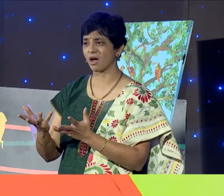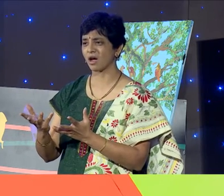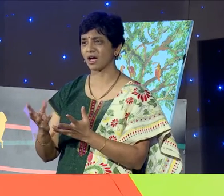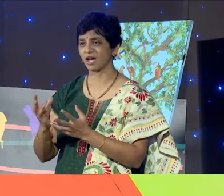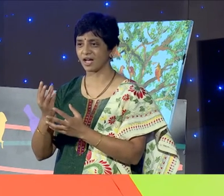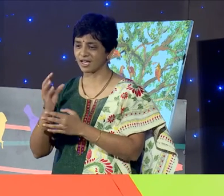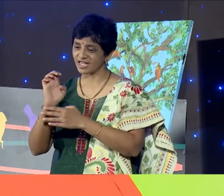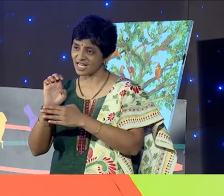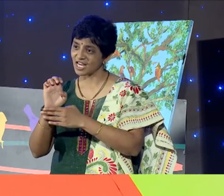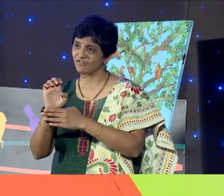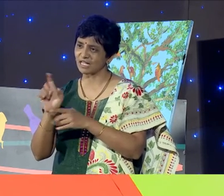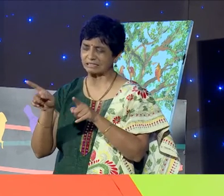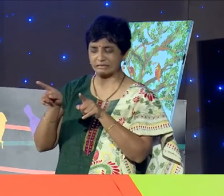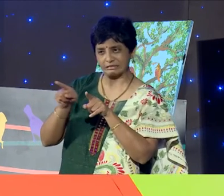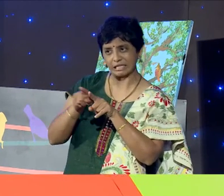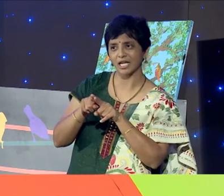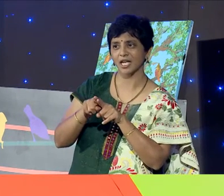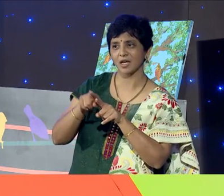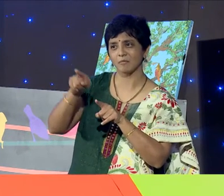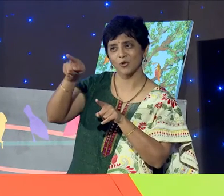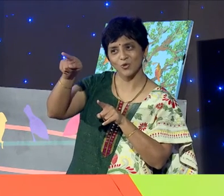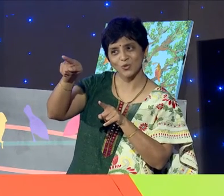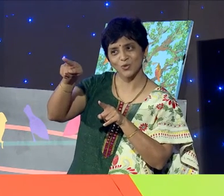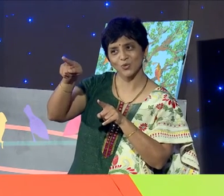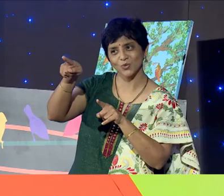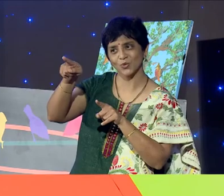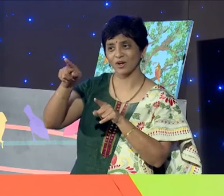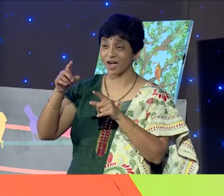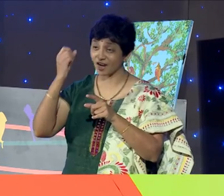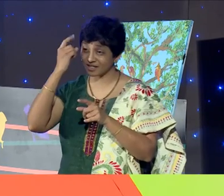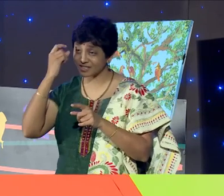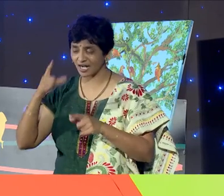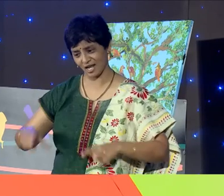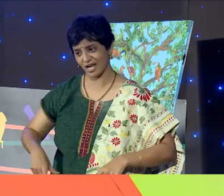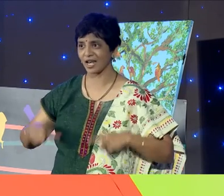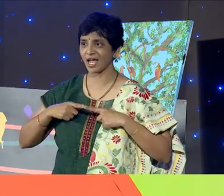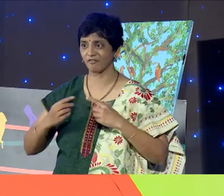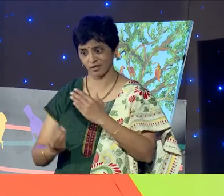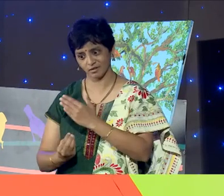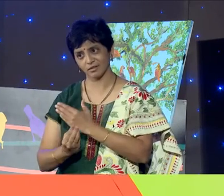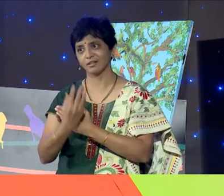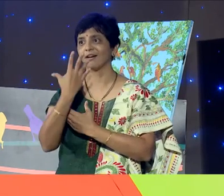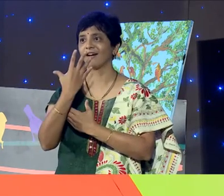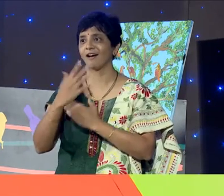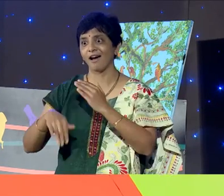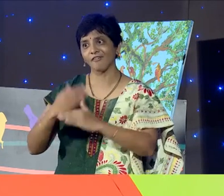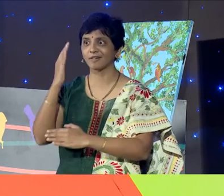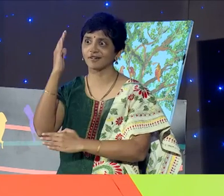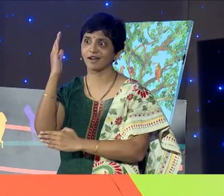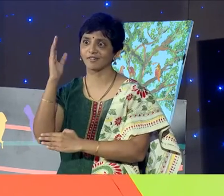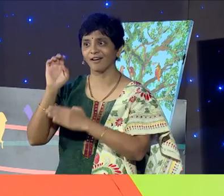शाम के अंधेरे की तरह, जीवन एक सुबह है, रोज उगते रहो भोर के सूरज की तरह।